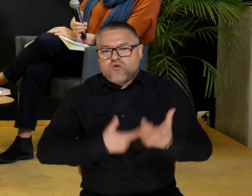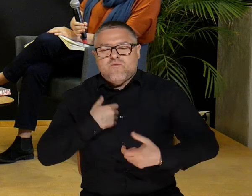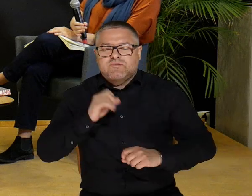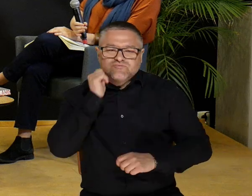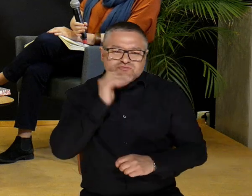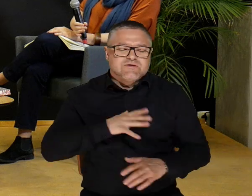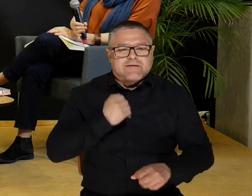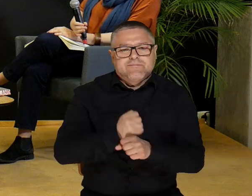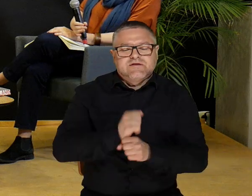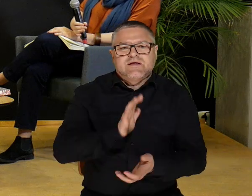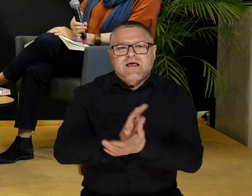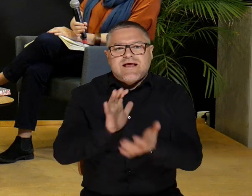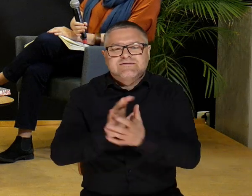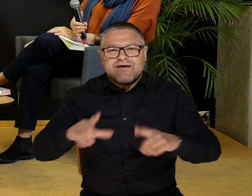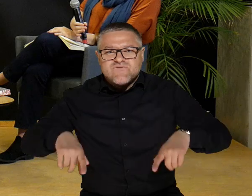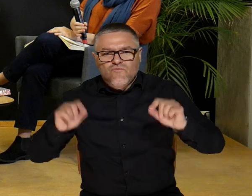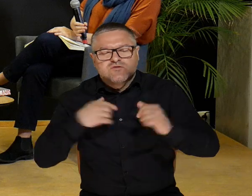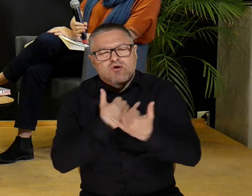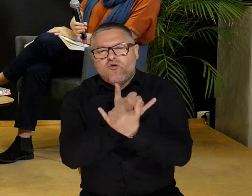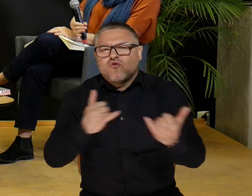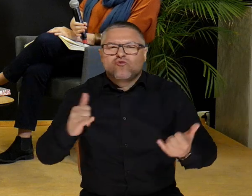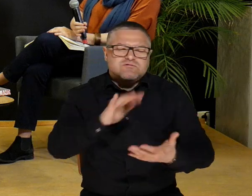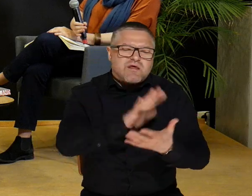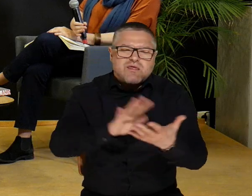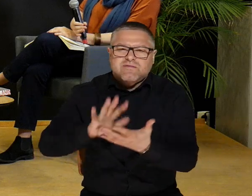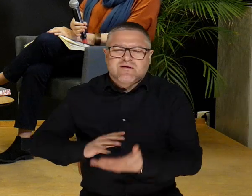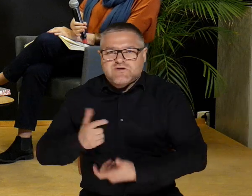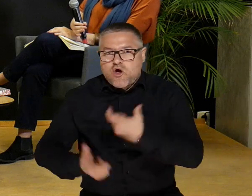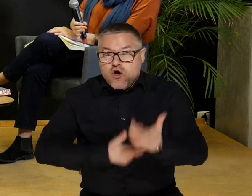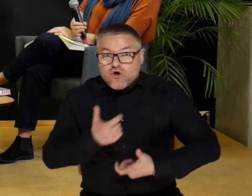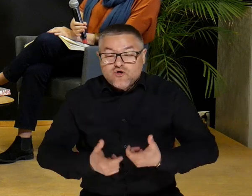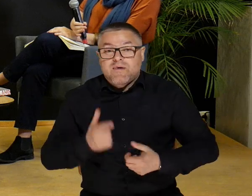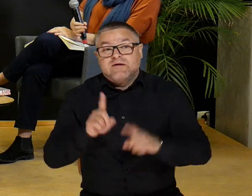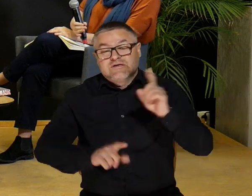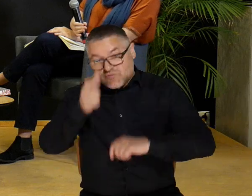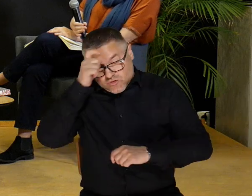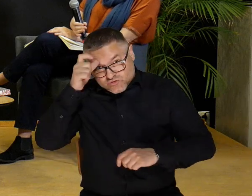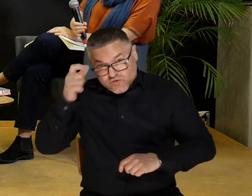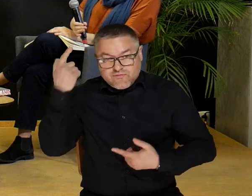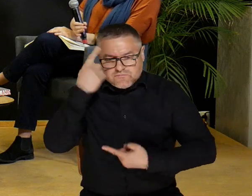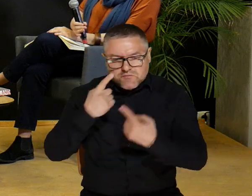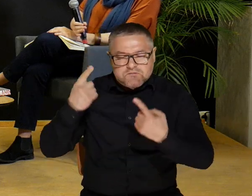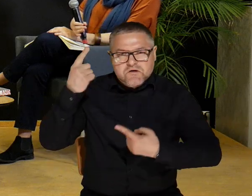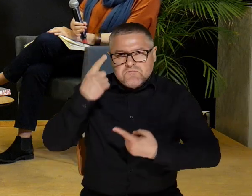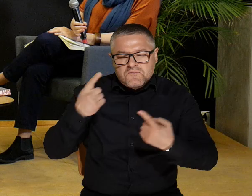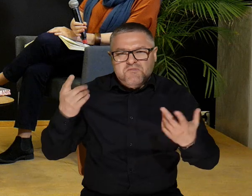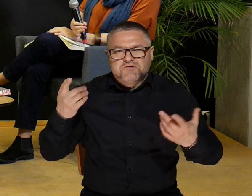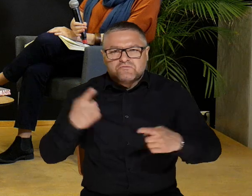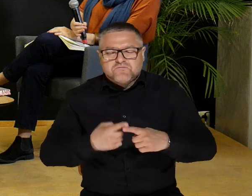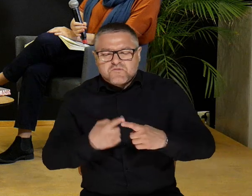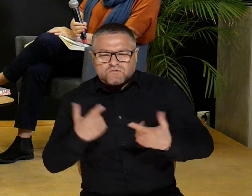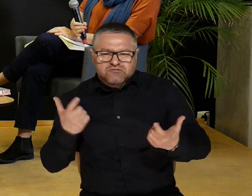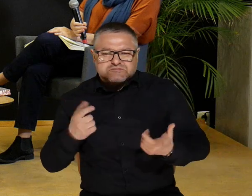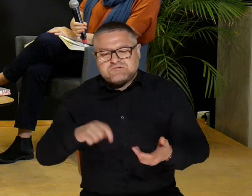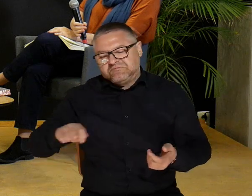Gazecie Wyborczej, w związku z tym piszę różne teksty i no i czasami człowiek po prostu coś tam zaczyna sobie